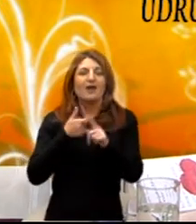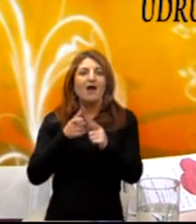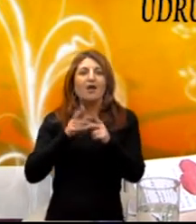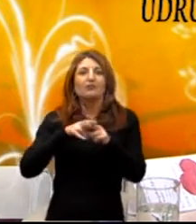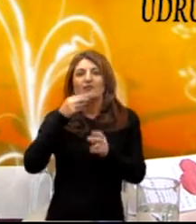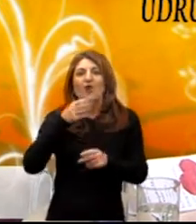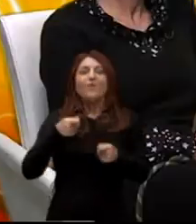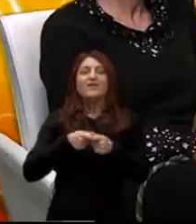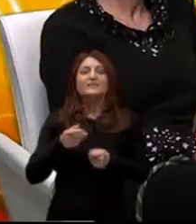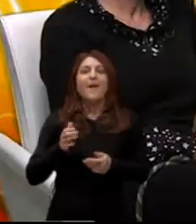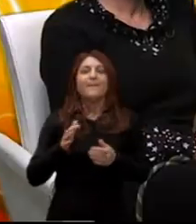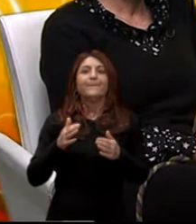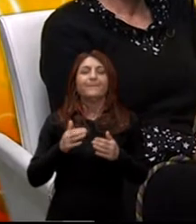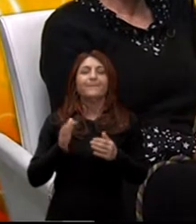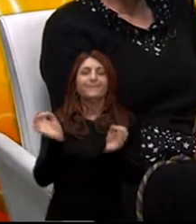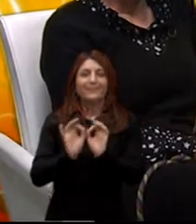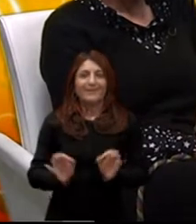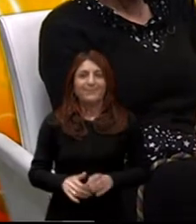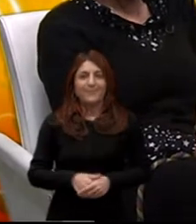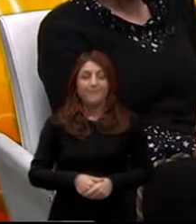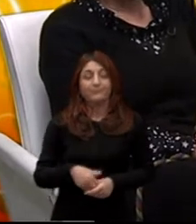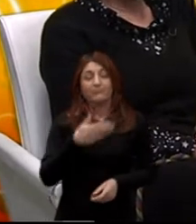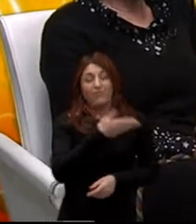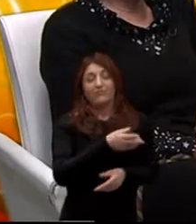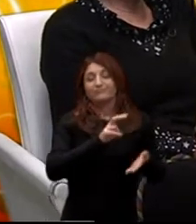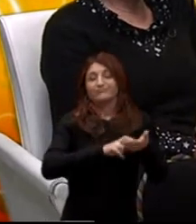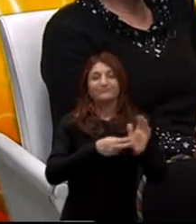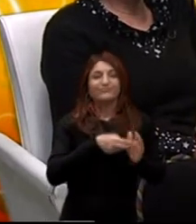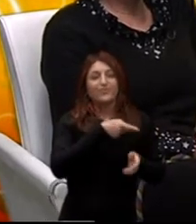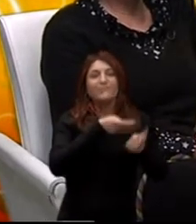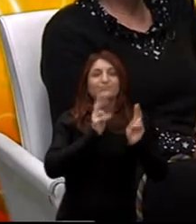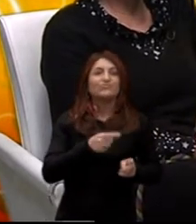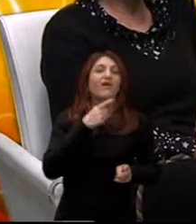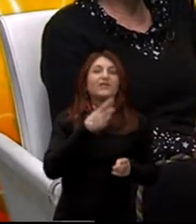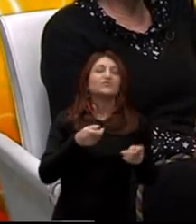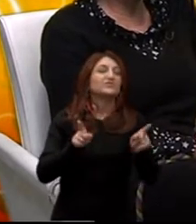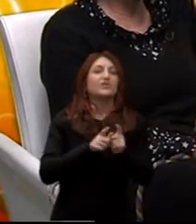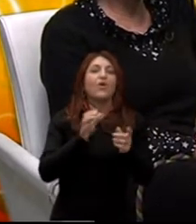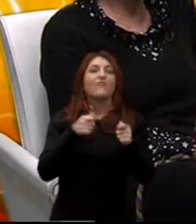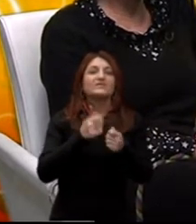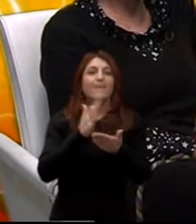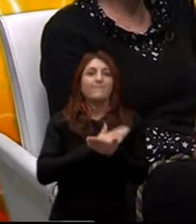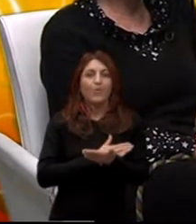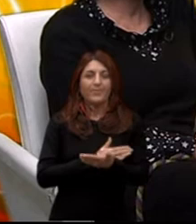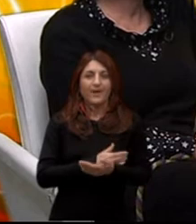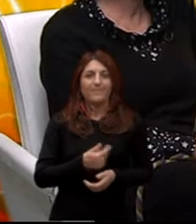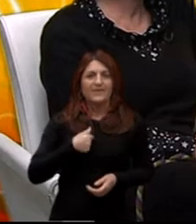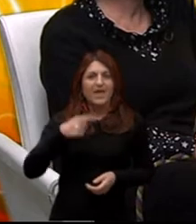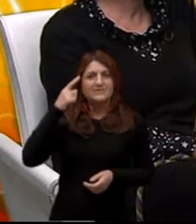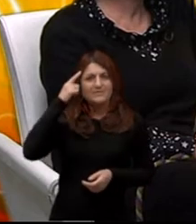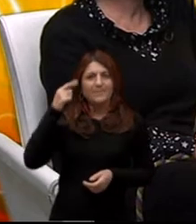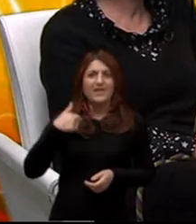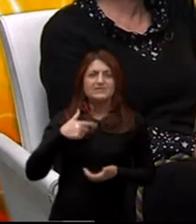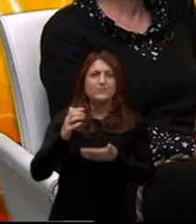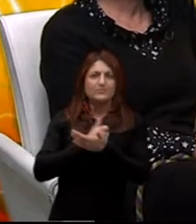Hoćemo. Da, Blaženka je ekspert na tom području. Evo, ona može zapravo podrobnije reći o svim programima. Ono što je, ja se nadam da sam uspio pobrojati,